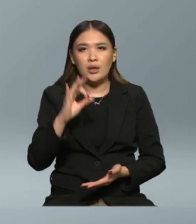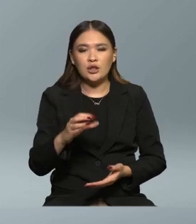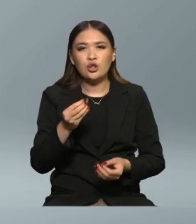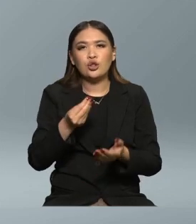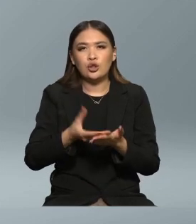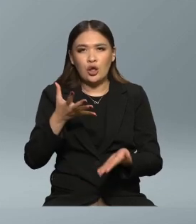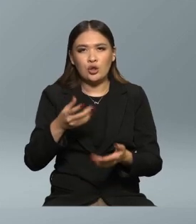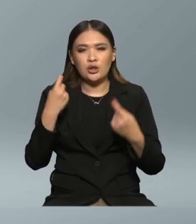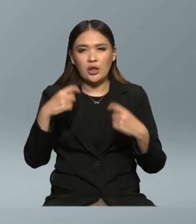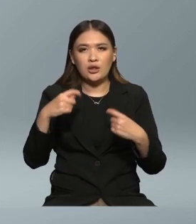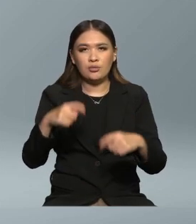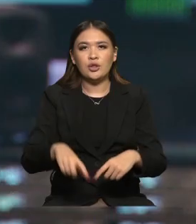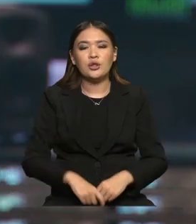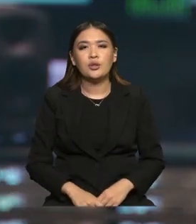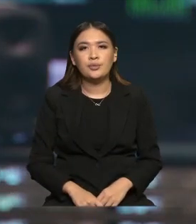жатыр.